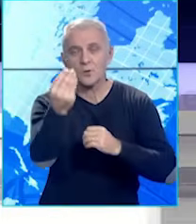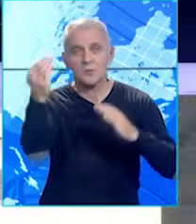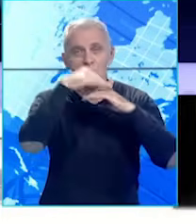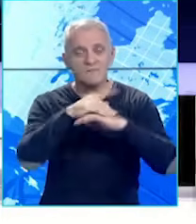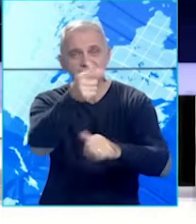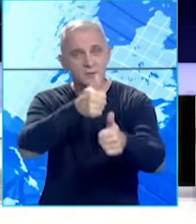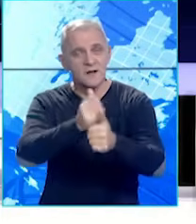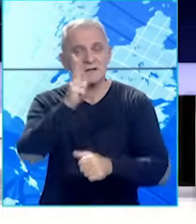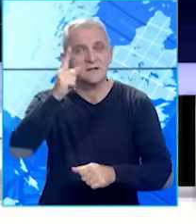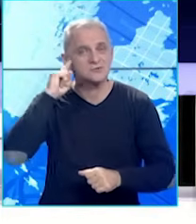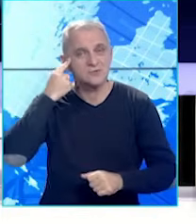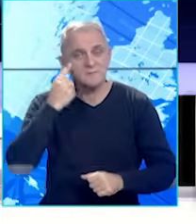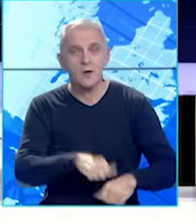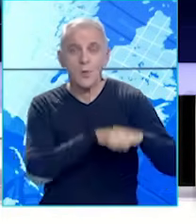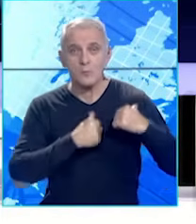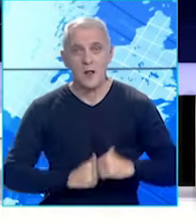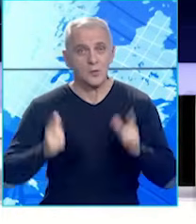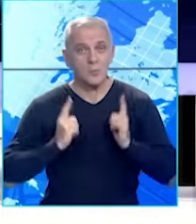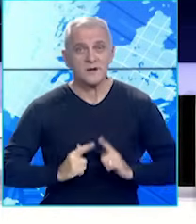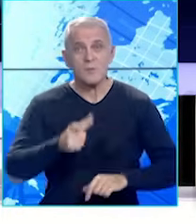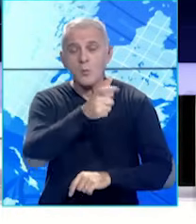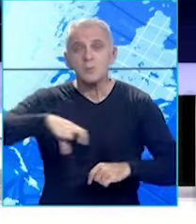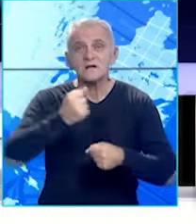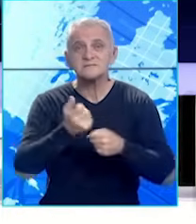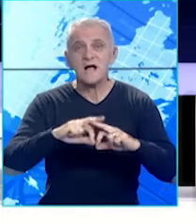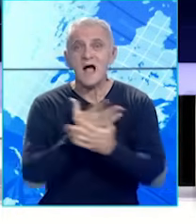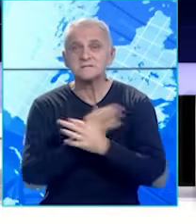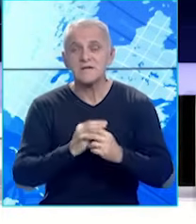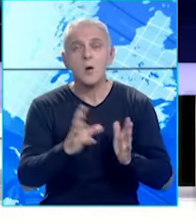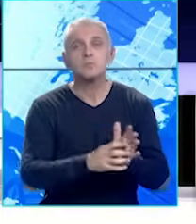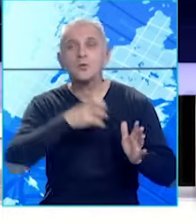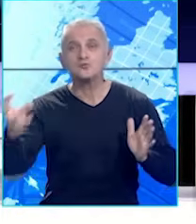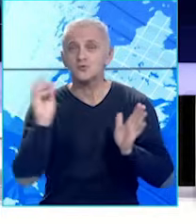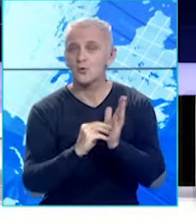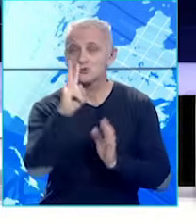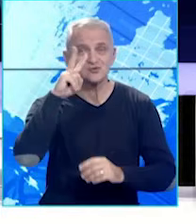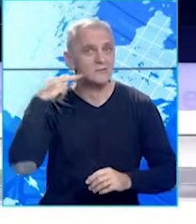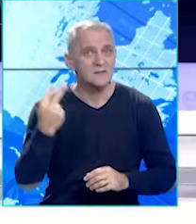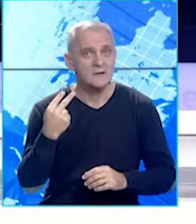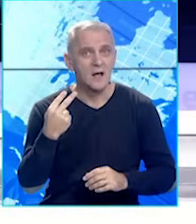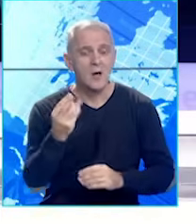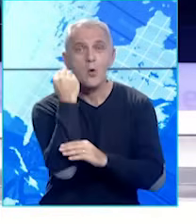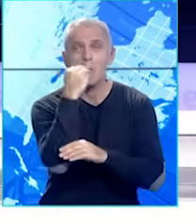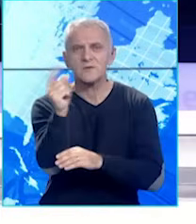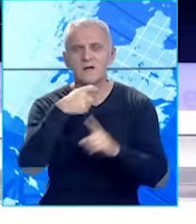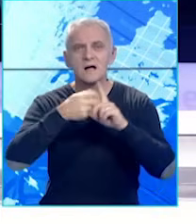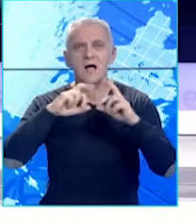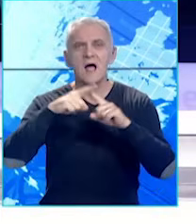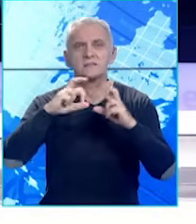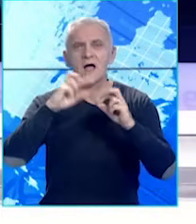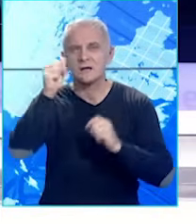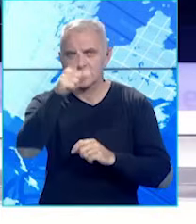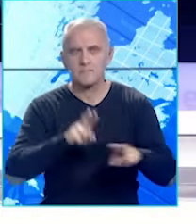Dobroveče, pratite Treći dnevnik. Humanitarno primirje u pojasu Gaze produženo je za još dva dana. Objavljeno je to